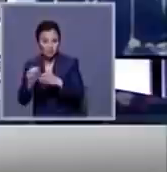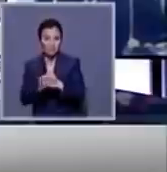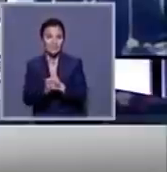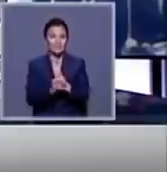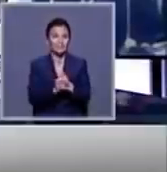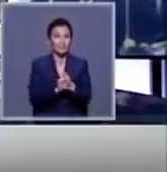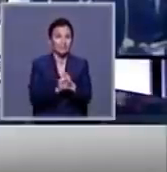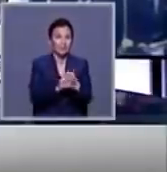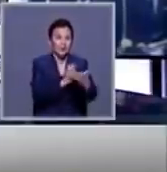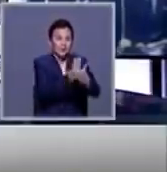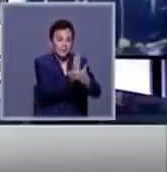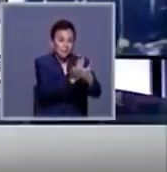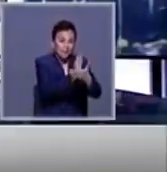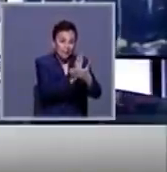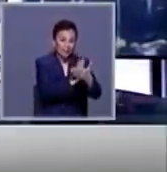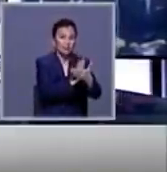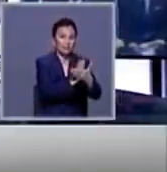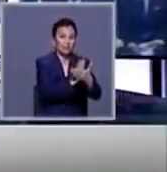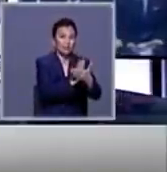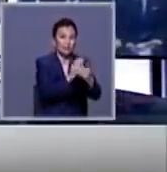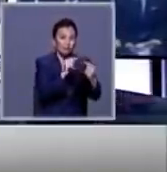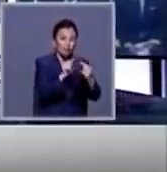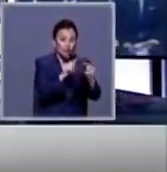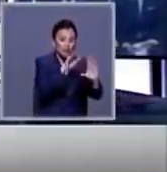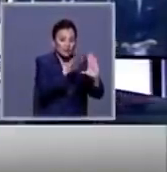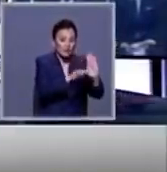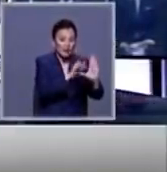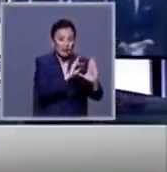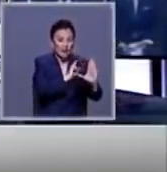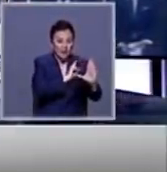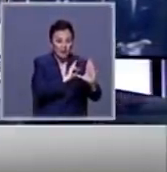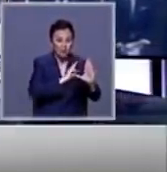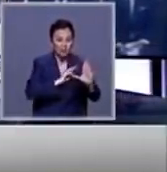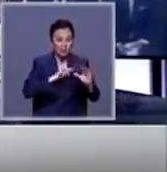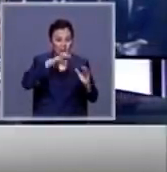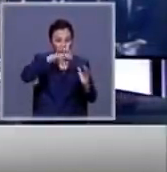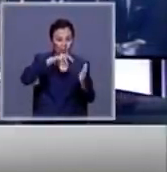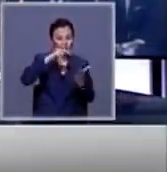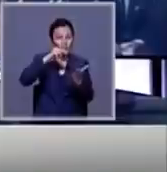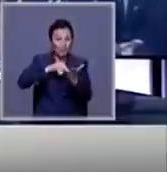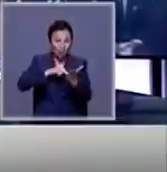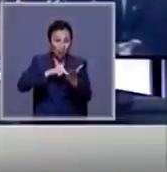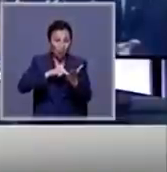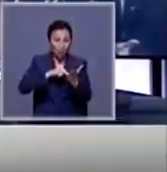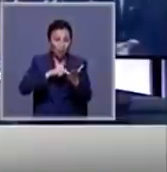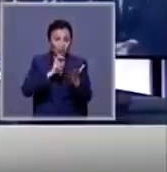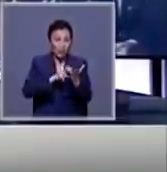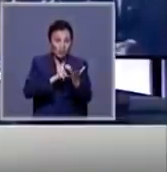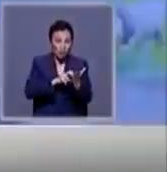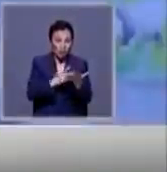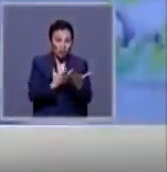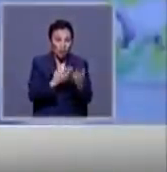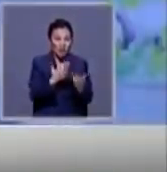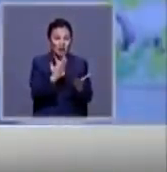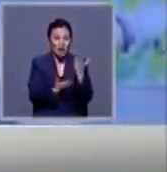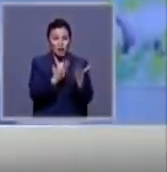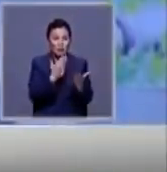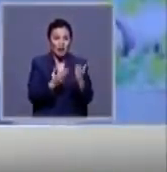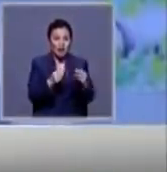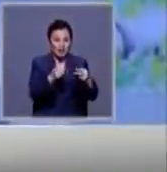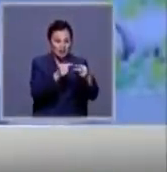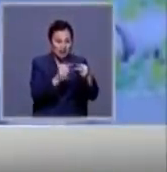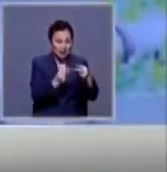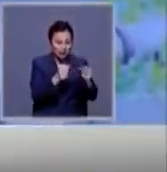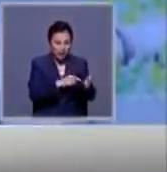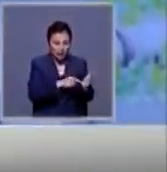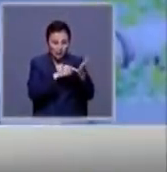มาจากองค์กรรับรองอันนี้10อันนี้10ก็จะแยกชื่อไปอย่างนี้ส่งให้คสช.ปัญหาคือว่าผมไม่แน่ใจว่าส่งคะแนนด้วยหรือเปล่า